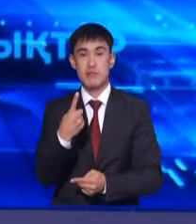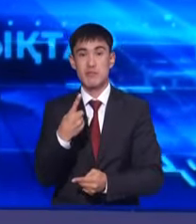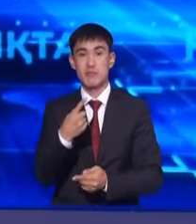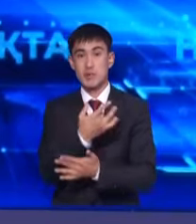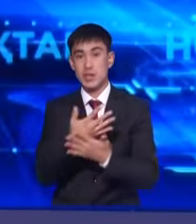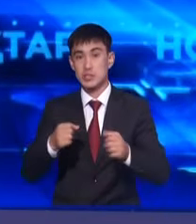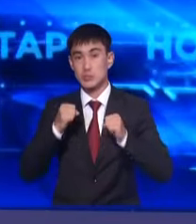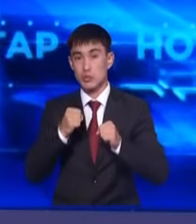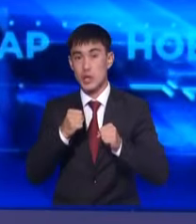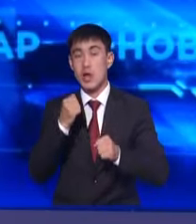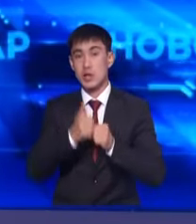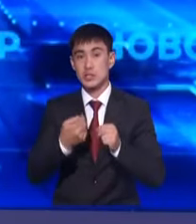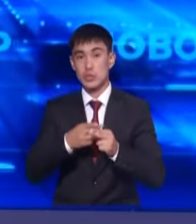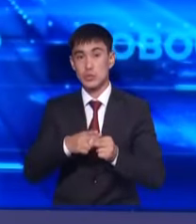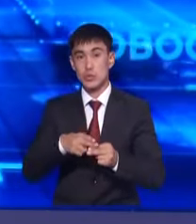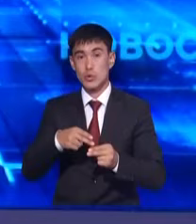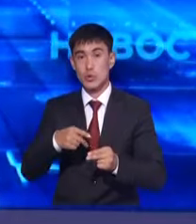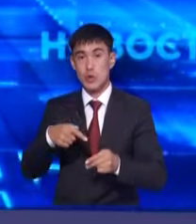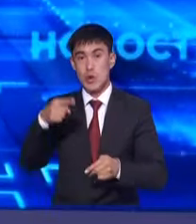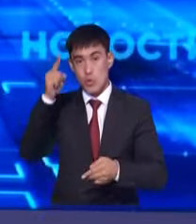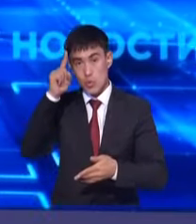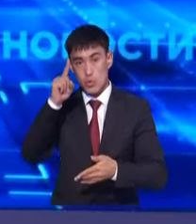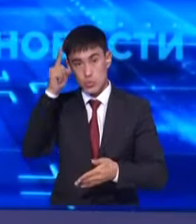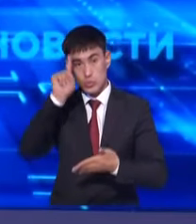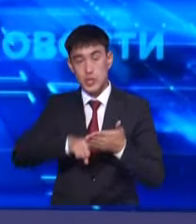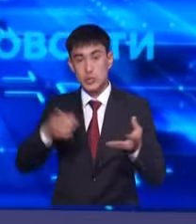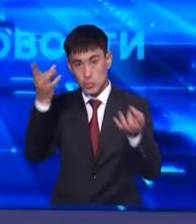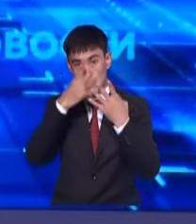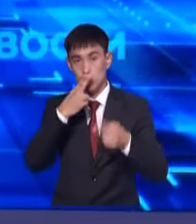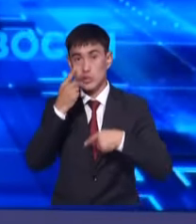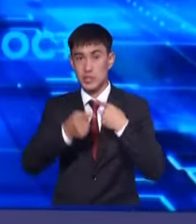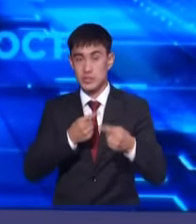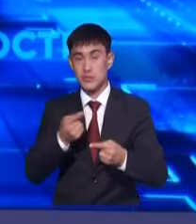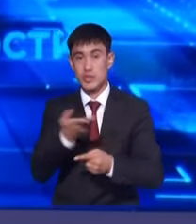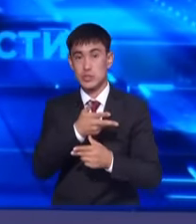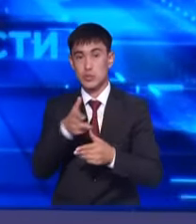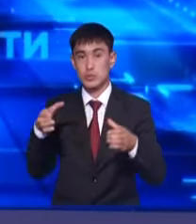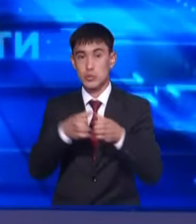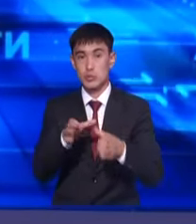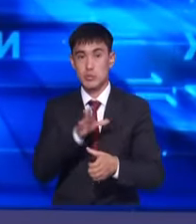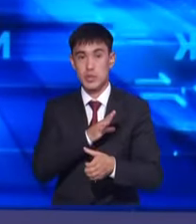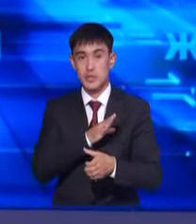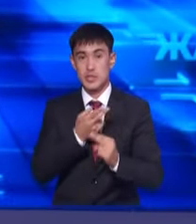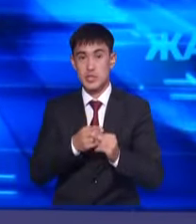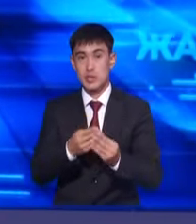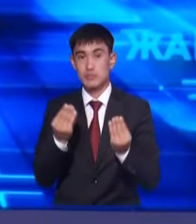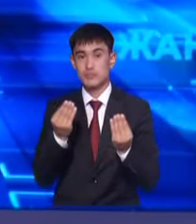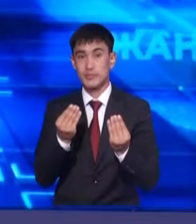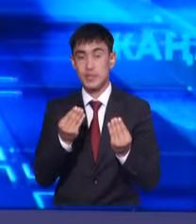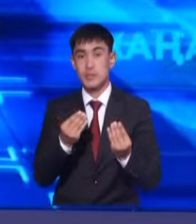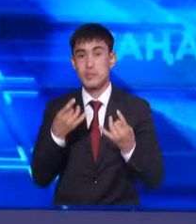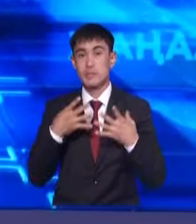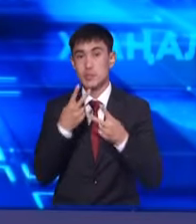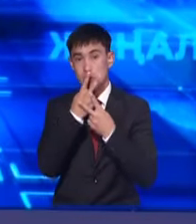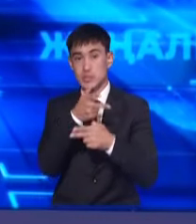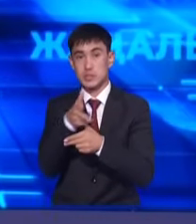виде спорта, каждый из которых глубоко укоренен в кочевых культурах и традициях. Наша съемочная группа погрузилась в самую гущу событий